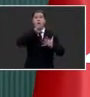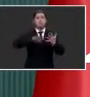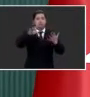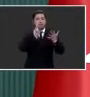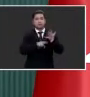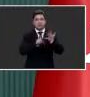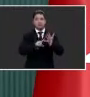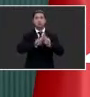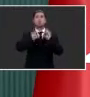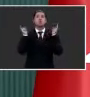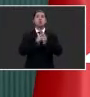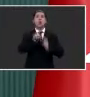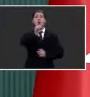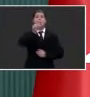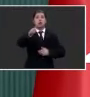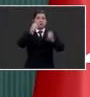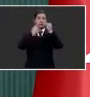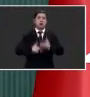dünya 12